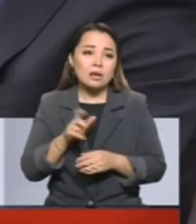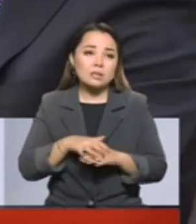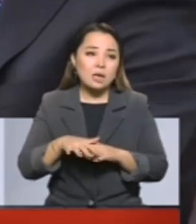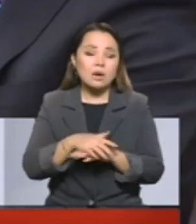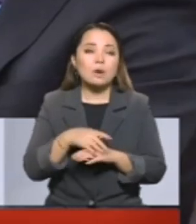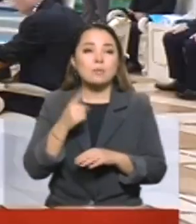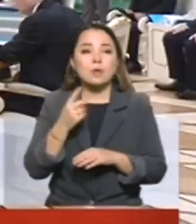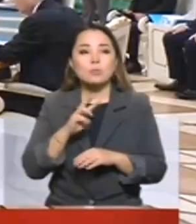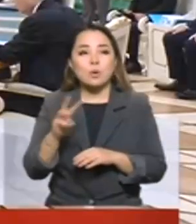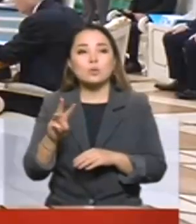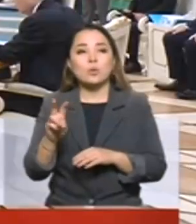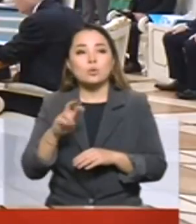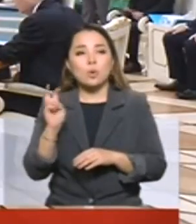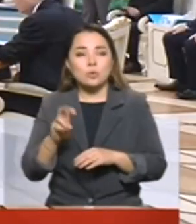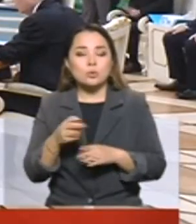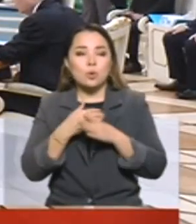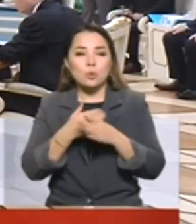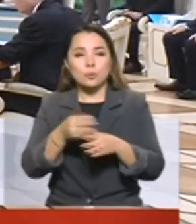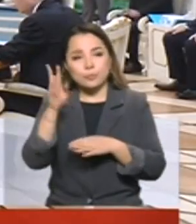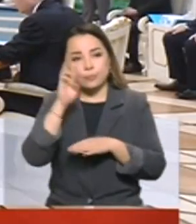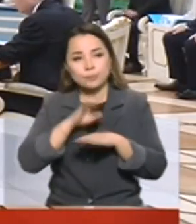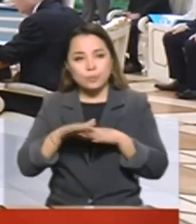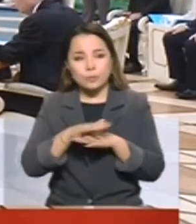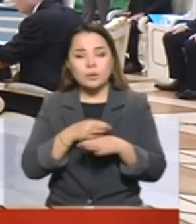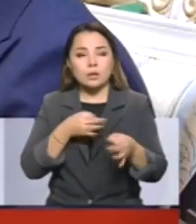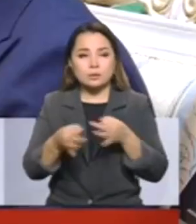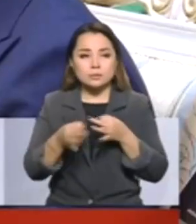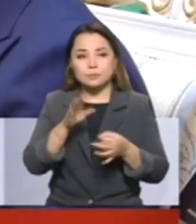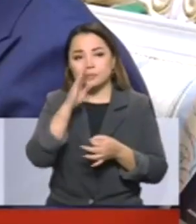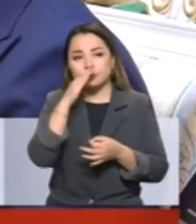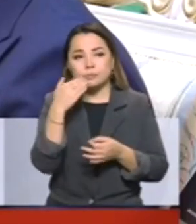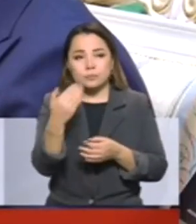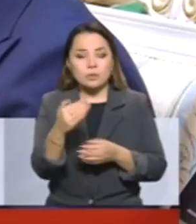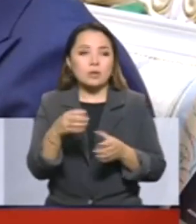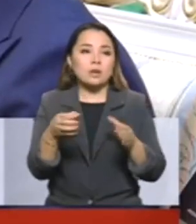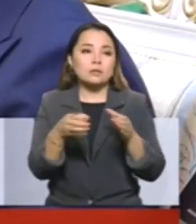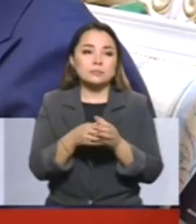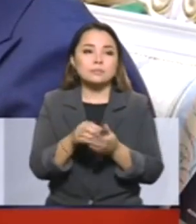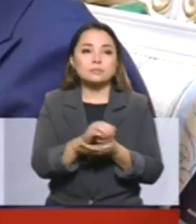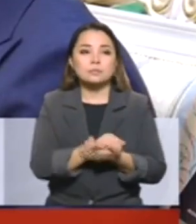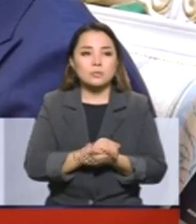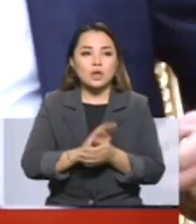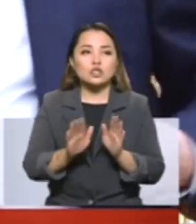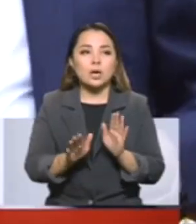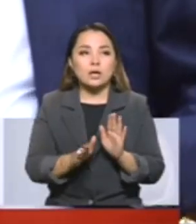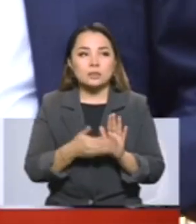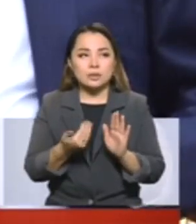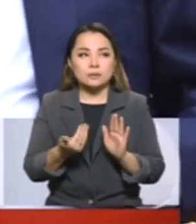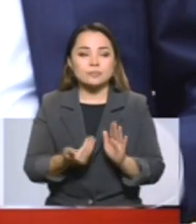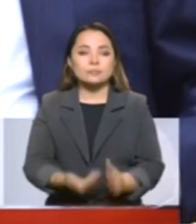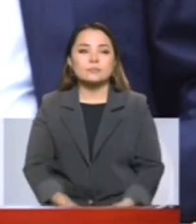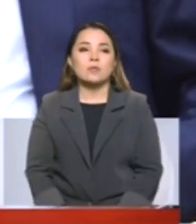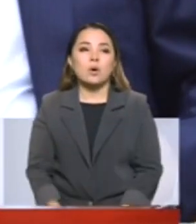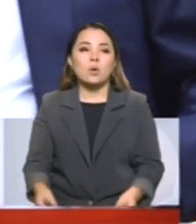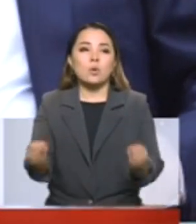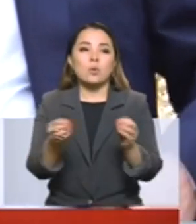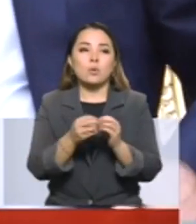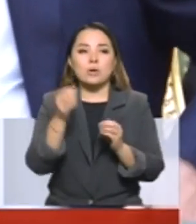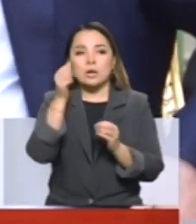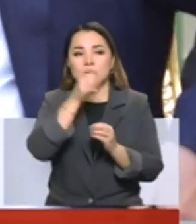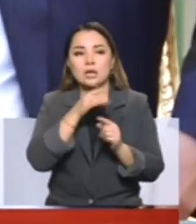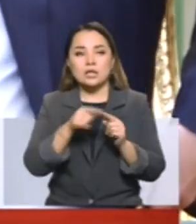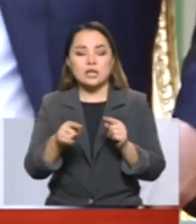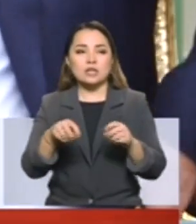1 миллион доллар гуманитарлық көмек беретінін айтып, жауласқан тараптарды тағы да татулыққа шақырды. Ондаған жыл бойы